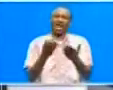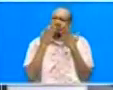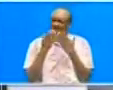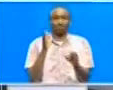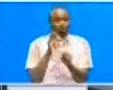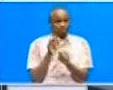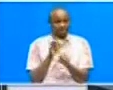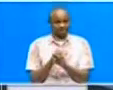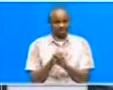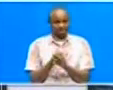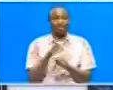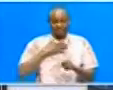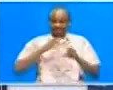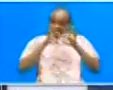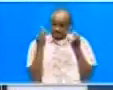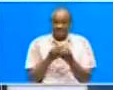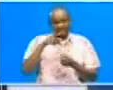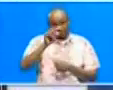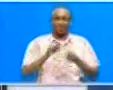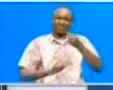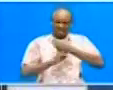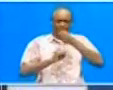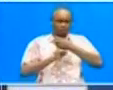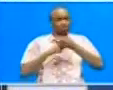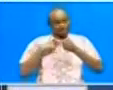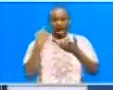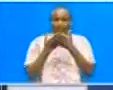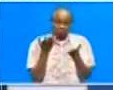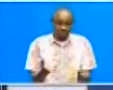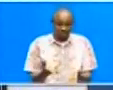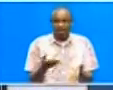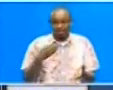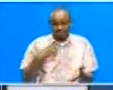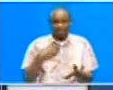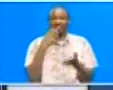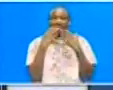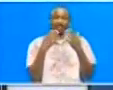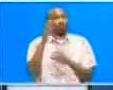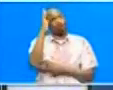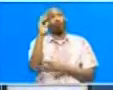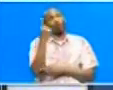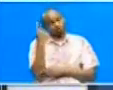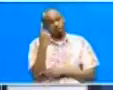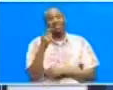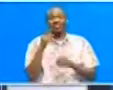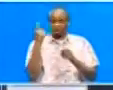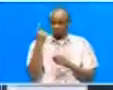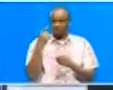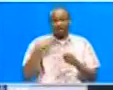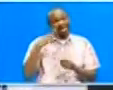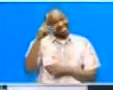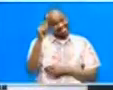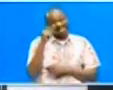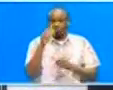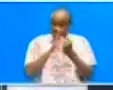sana familia yangu kwa support walionipa kuanzia mwanzo hadi nilipofika. Na pia nimrudishie Mwenyezi Mungu shukrani. Maanake kama si yeye pia ni KTN the